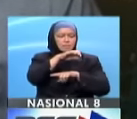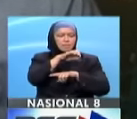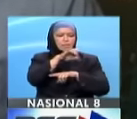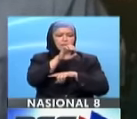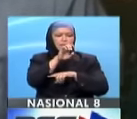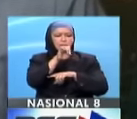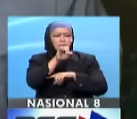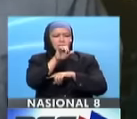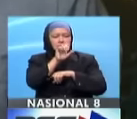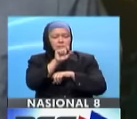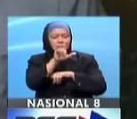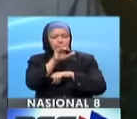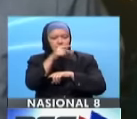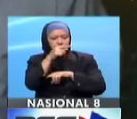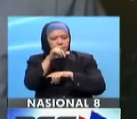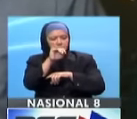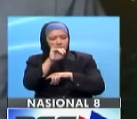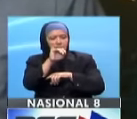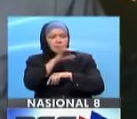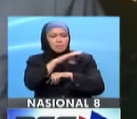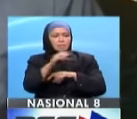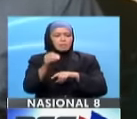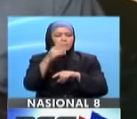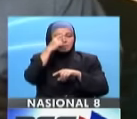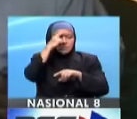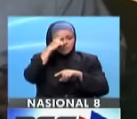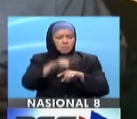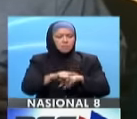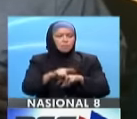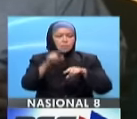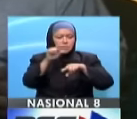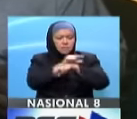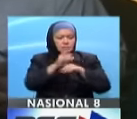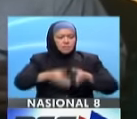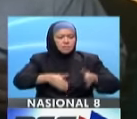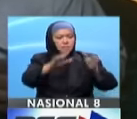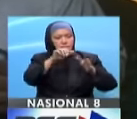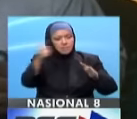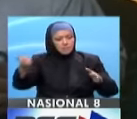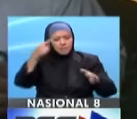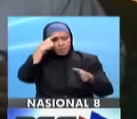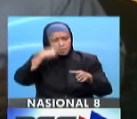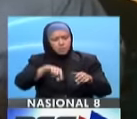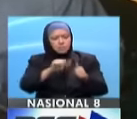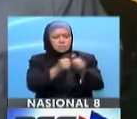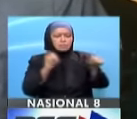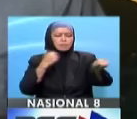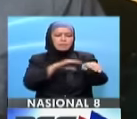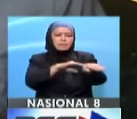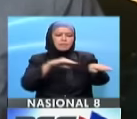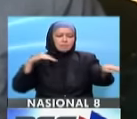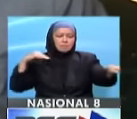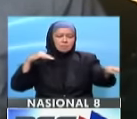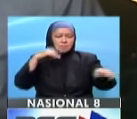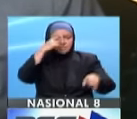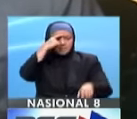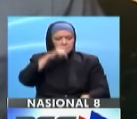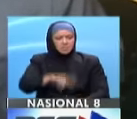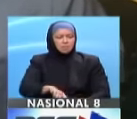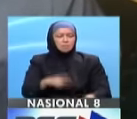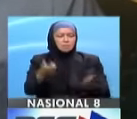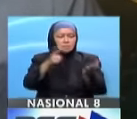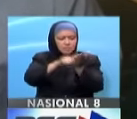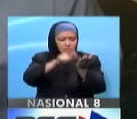laluan alternatif bagi mengelakkan kesesakan jalan raya. Dan bagi mendapatkan laporan terkini iaitu di semua lokasi, laporan trafik